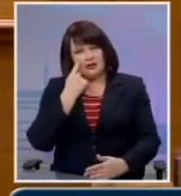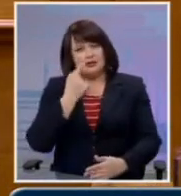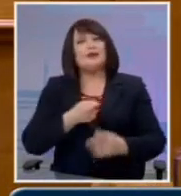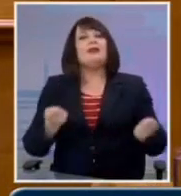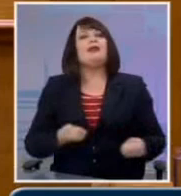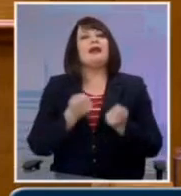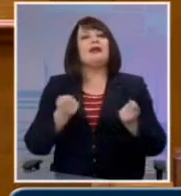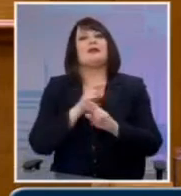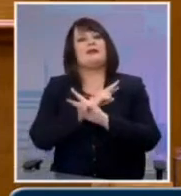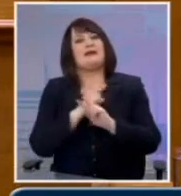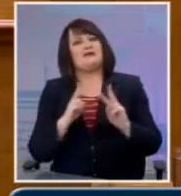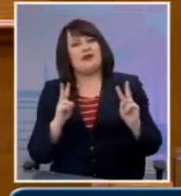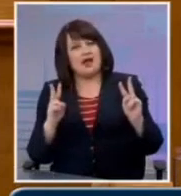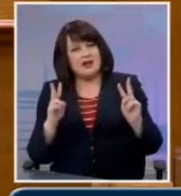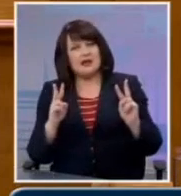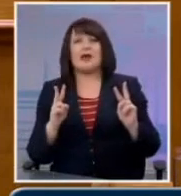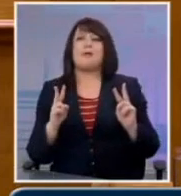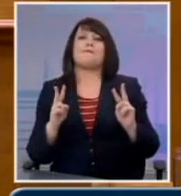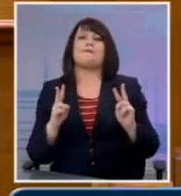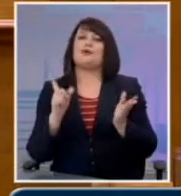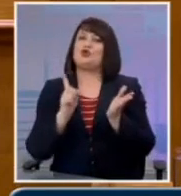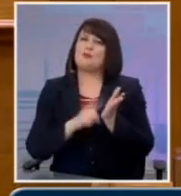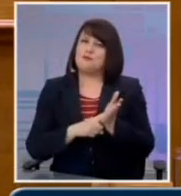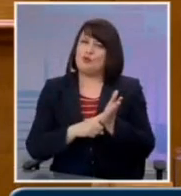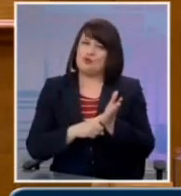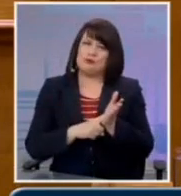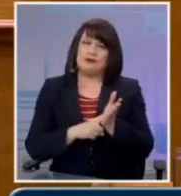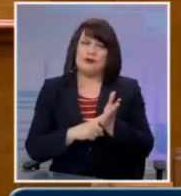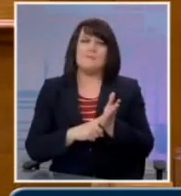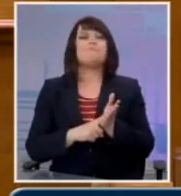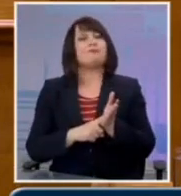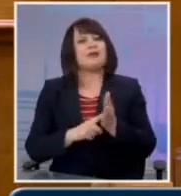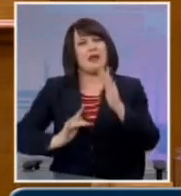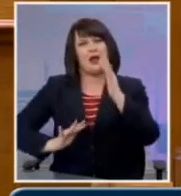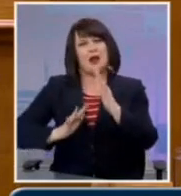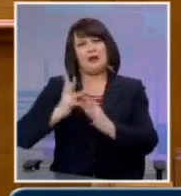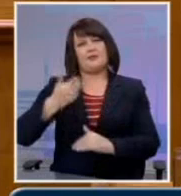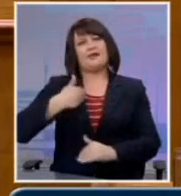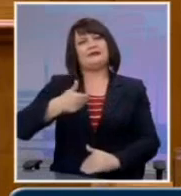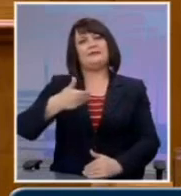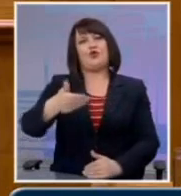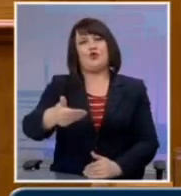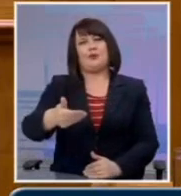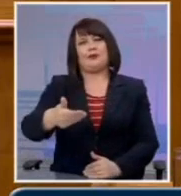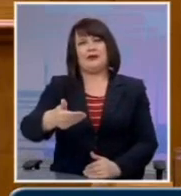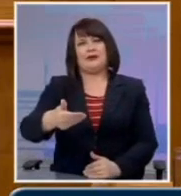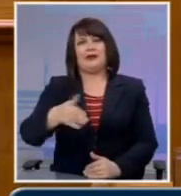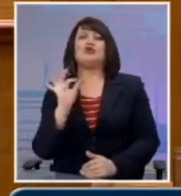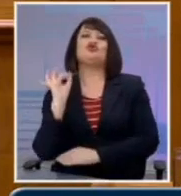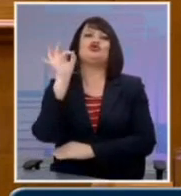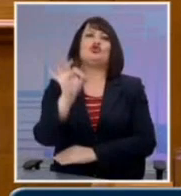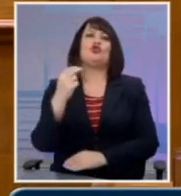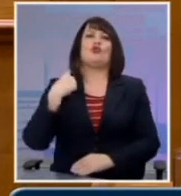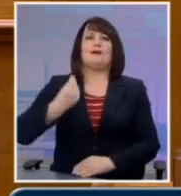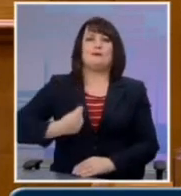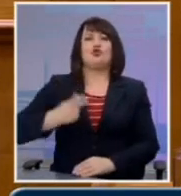και στη διαφάνεια και στην νομιμότητα αλλά και στην αναπτυξιακή προοπτική με στόχο το δημόσιο